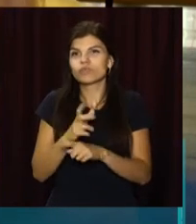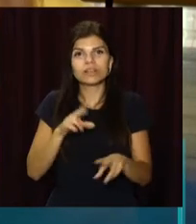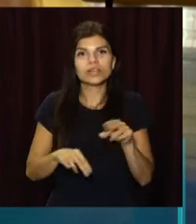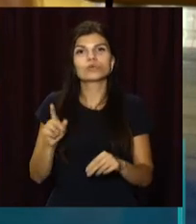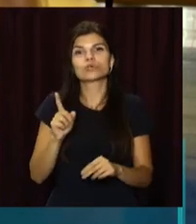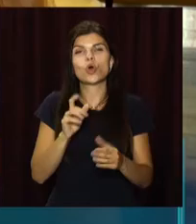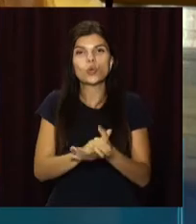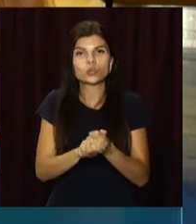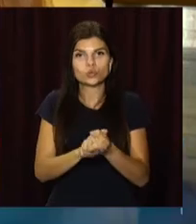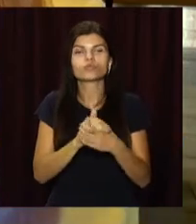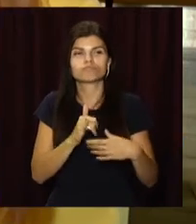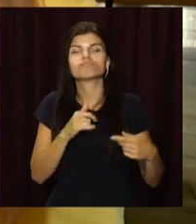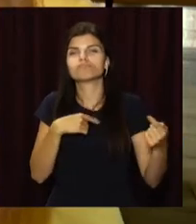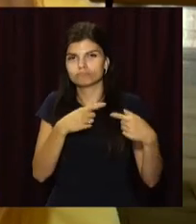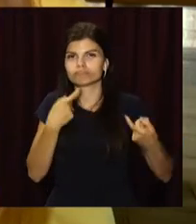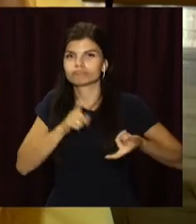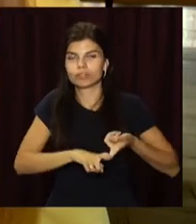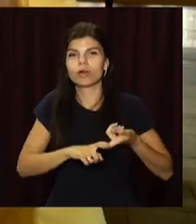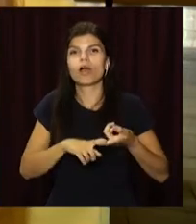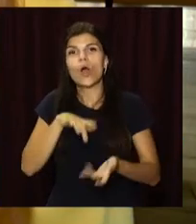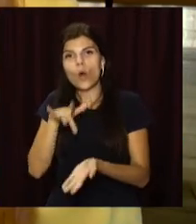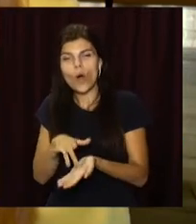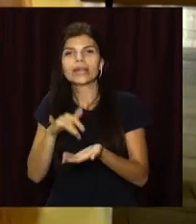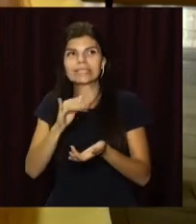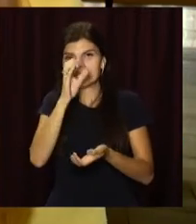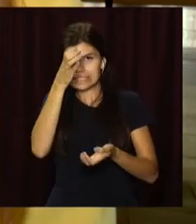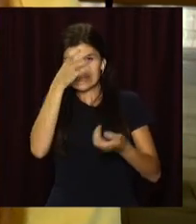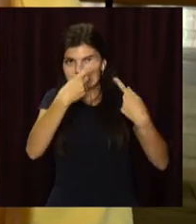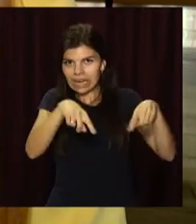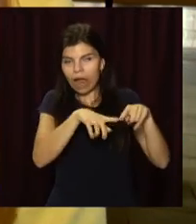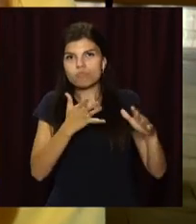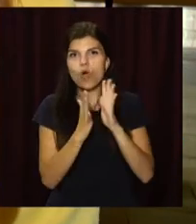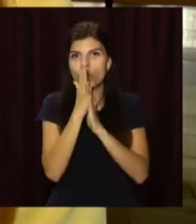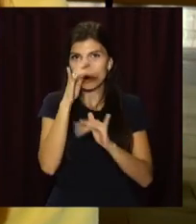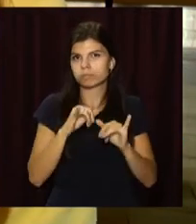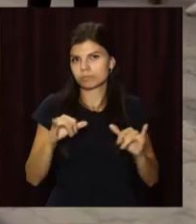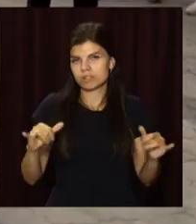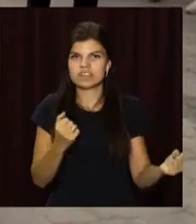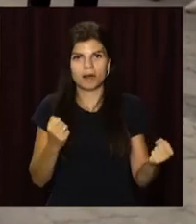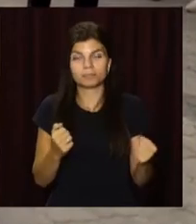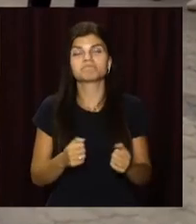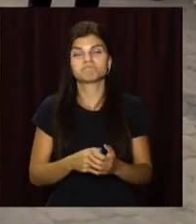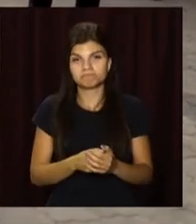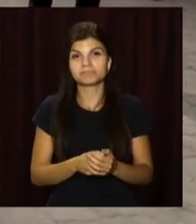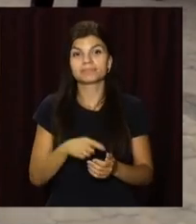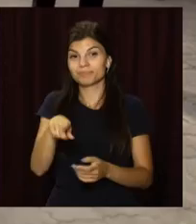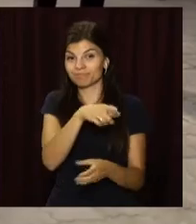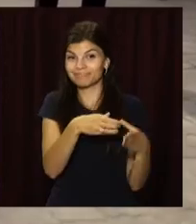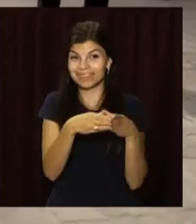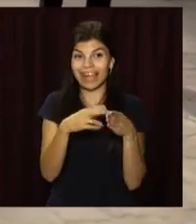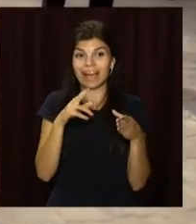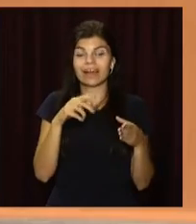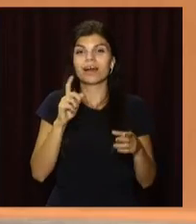що дружба і співпраця між містами і країнами нашими вона буде тільки рости, крепнути і розвиватися. Побувала казахська делегація